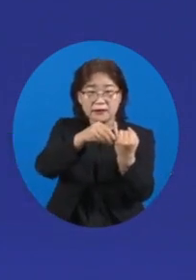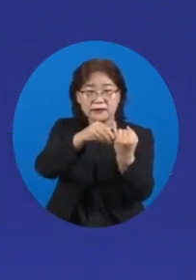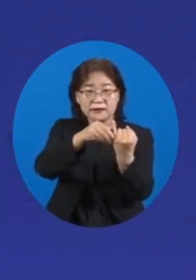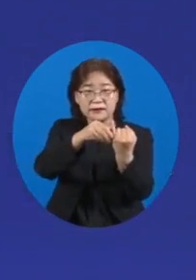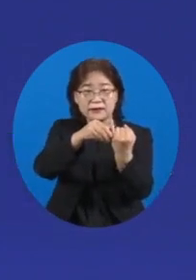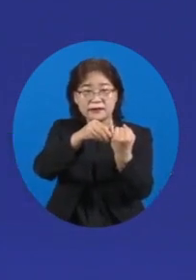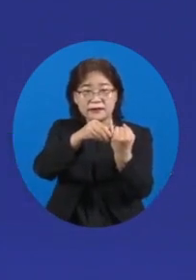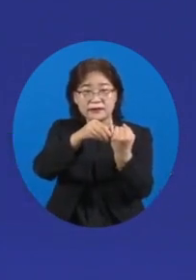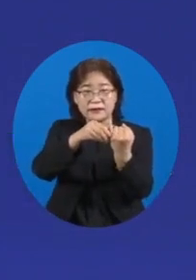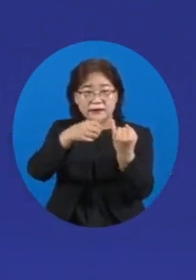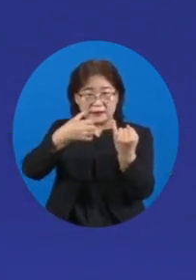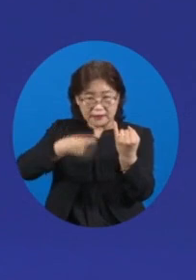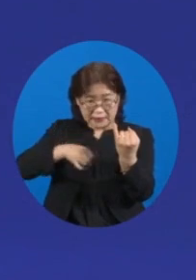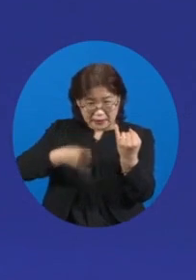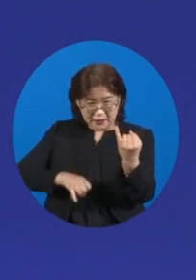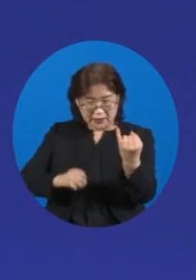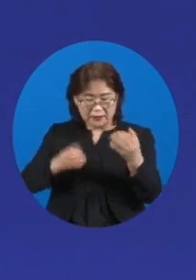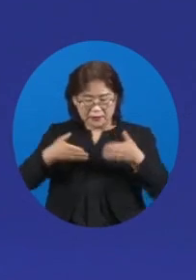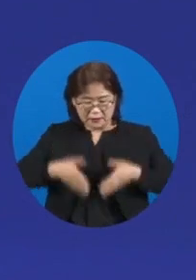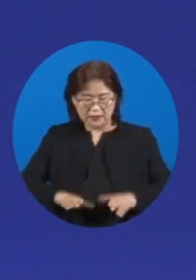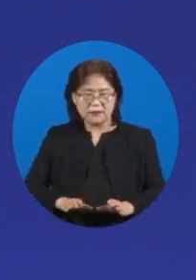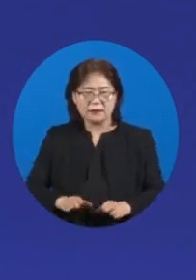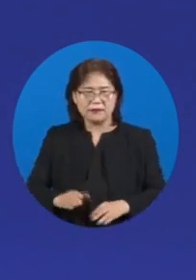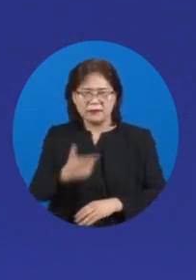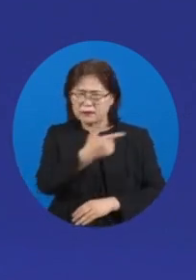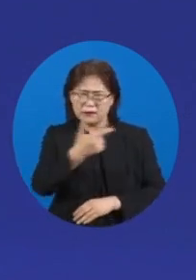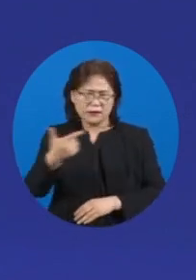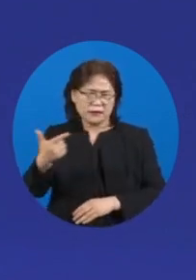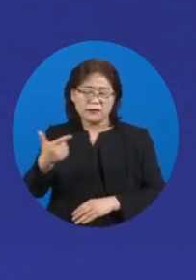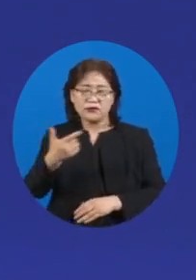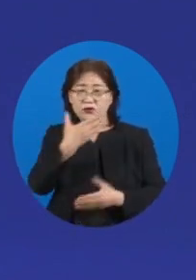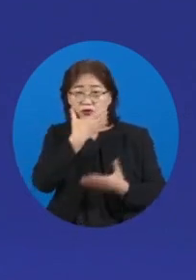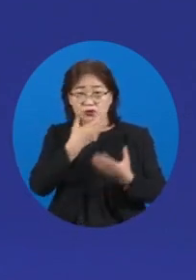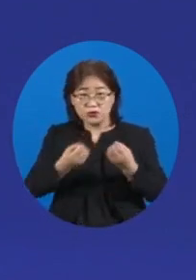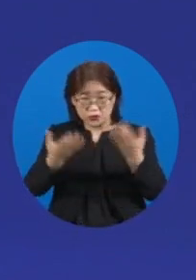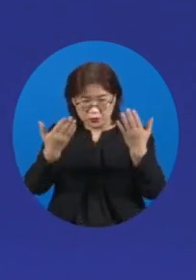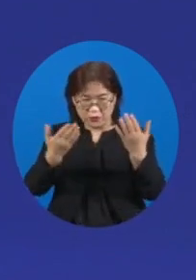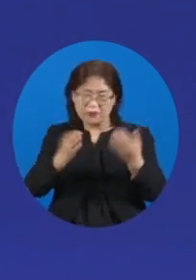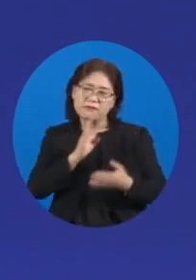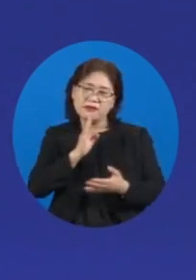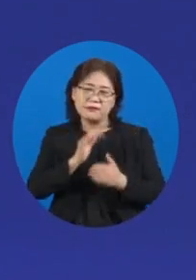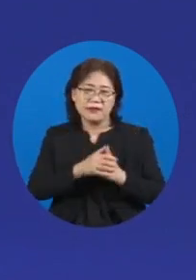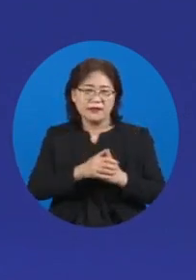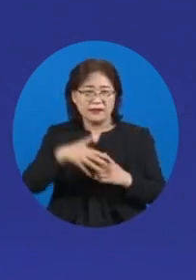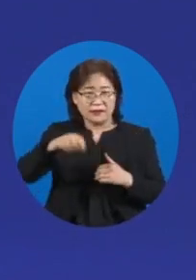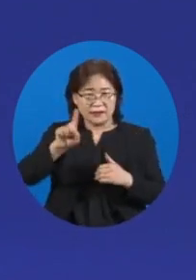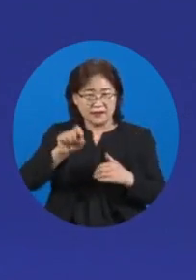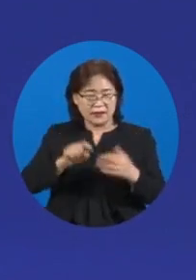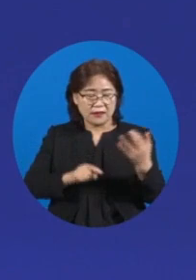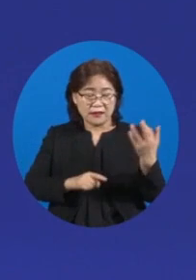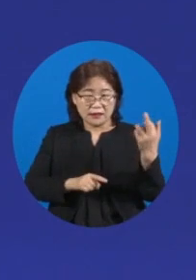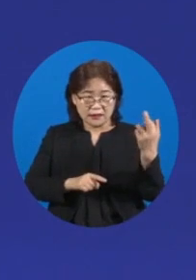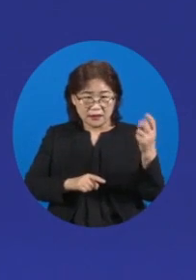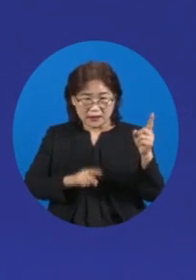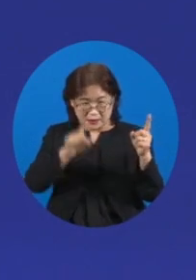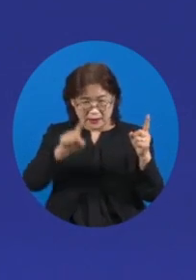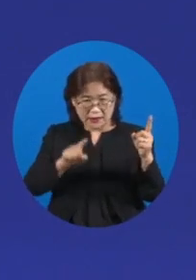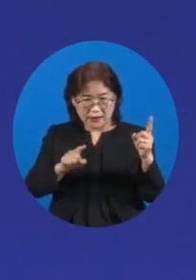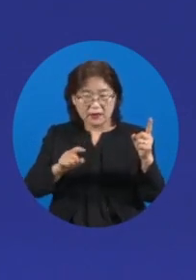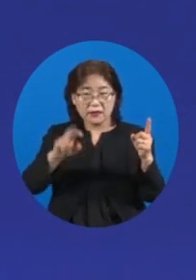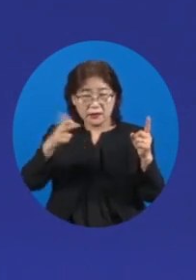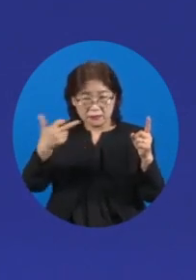자녀를 낳는 것은 너무나 큰 축복이 줘 그래서 창세기 1장 28절 도 보게 되면